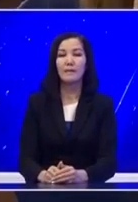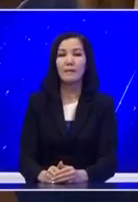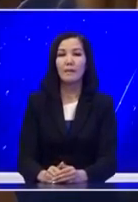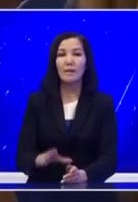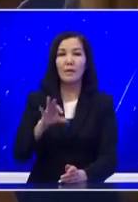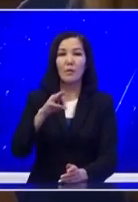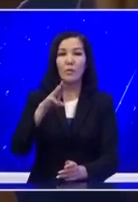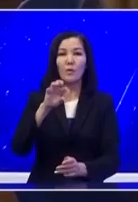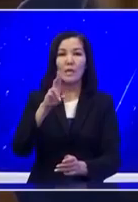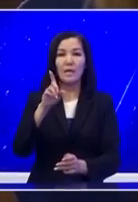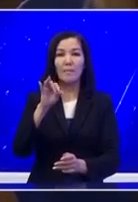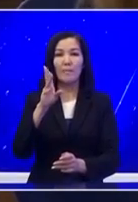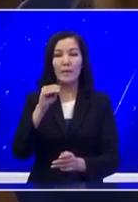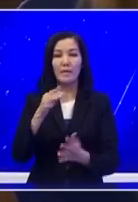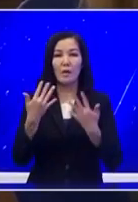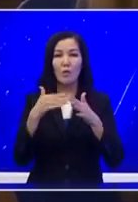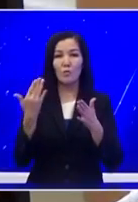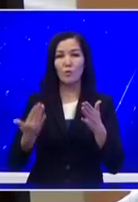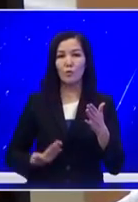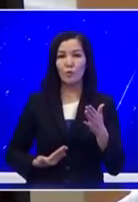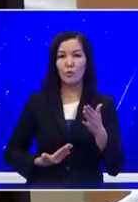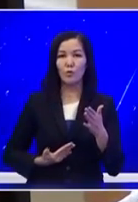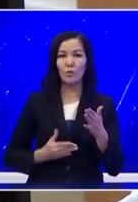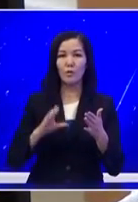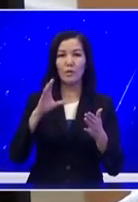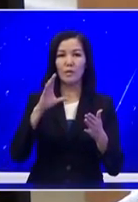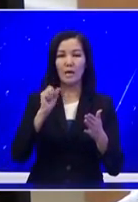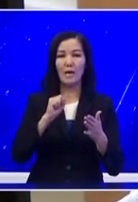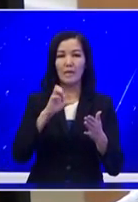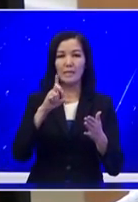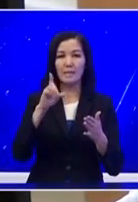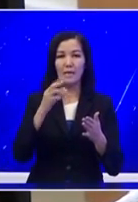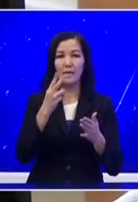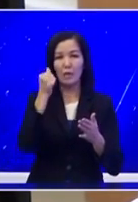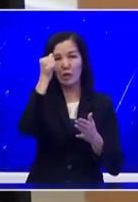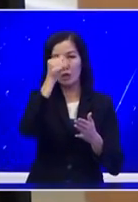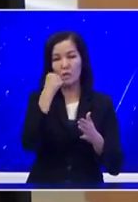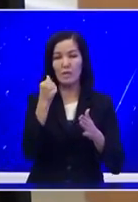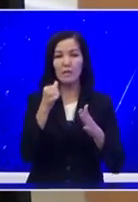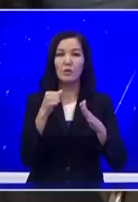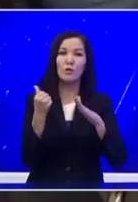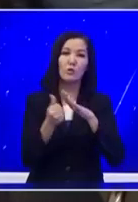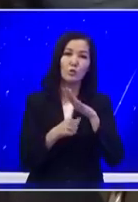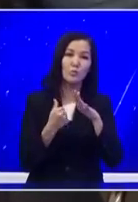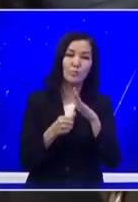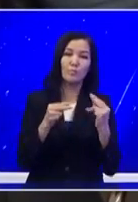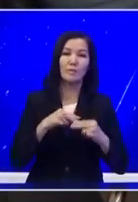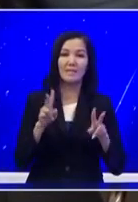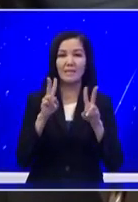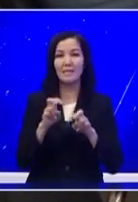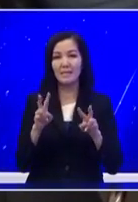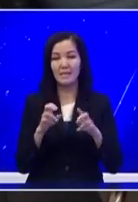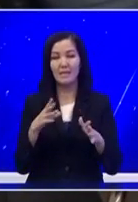Өтеген Батыр ауылының тұрғыны жас маман Самарқан Асқар 2 жыл бойы жұмыс таппай сандалған еді. Барған жерінде еңбек өтілін